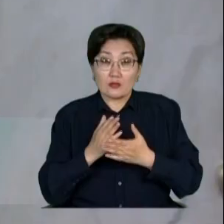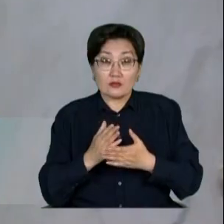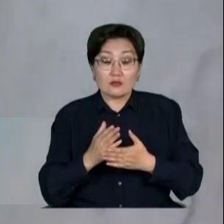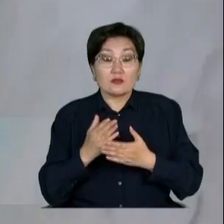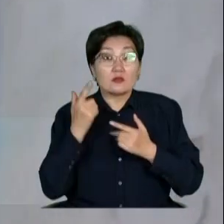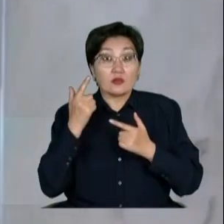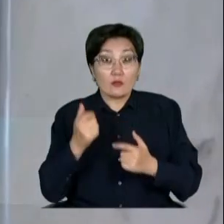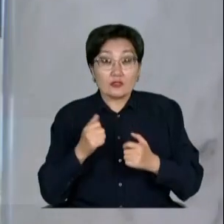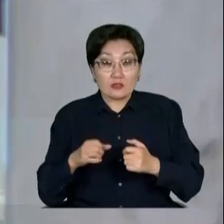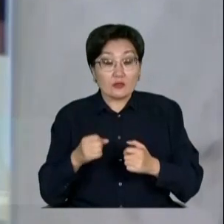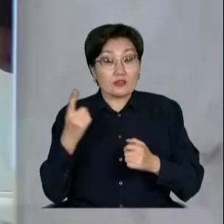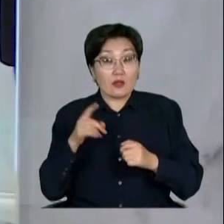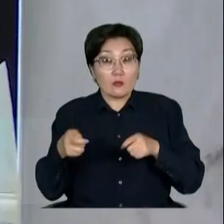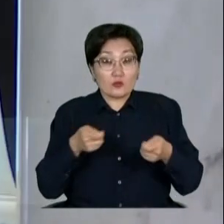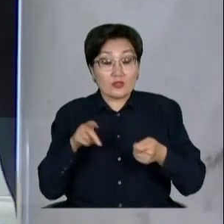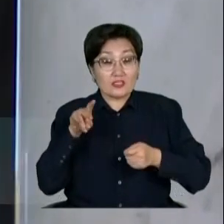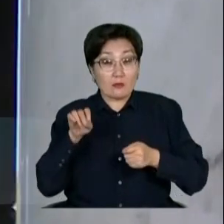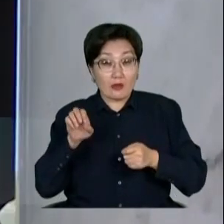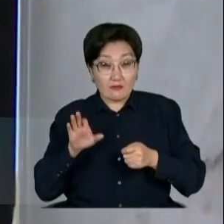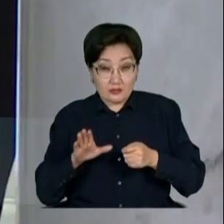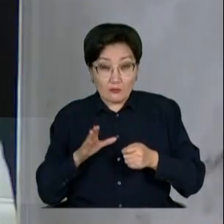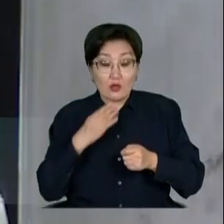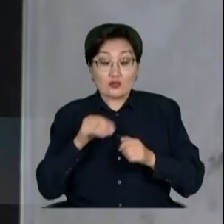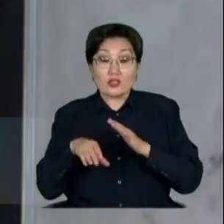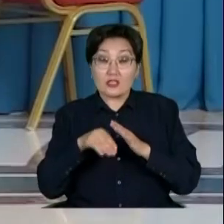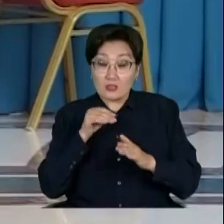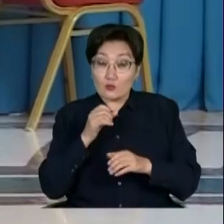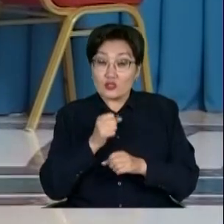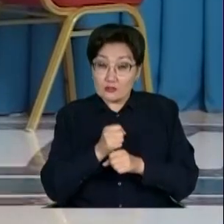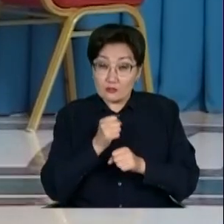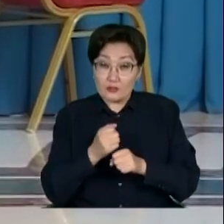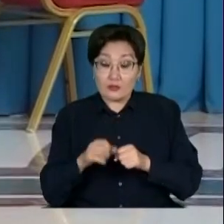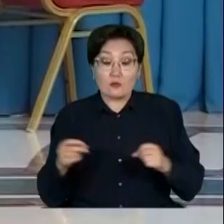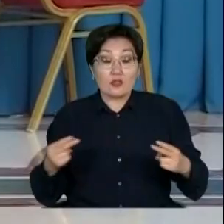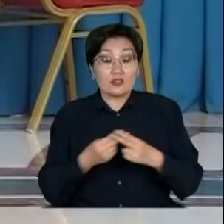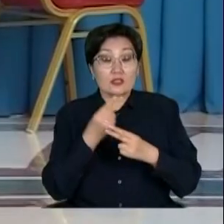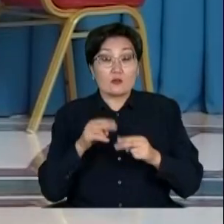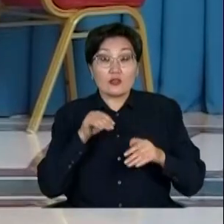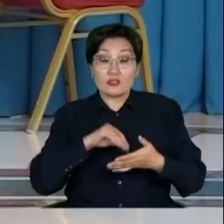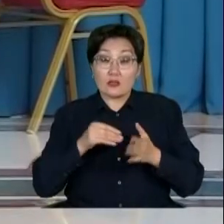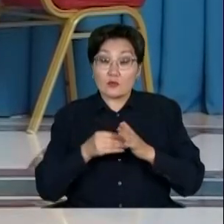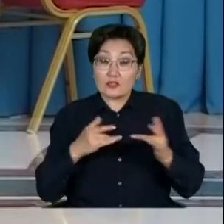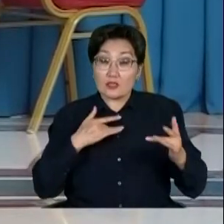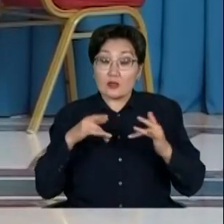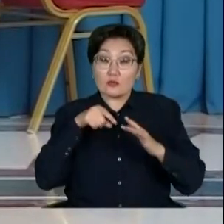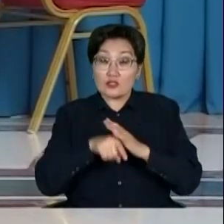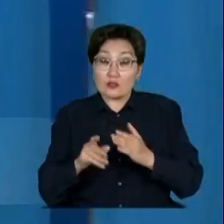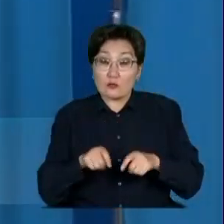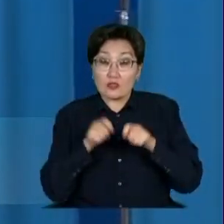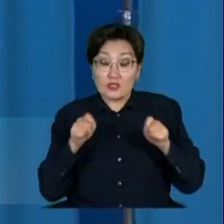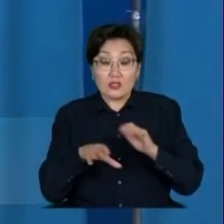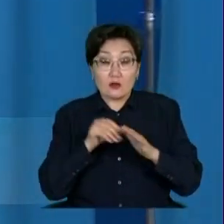салам. Бүгін еліміздің бірінші президенті Нұрсұлтан Назарбаев та өз таңдауын жасады. Ол Елордадағы Астана опера театрында орналасқан